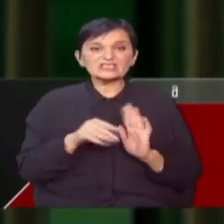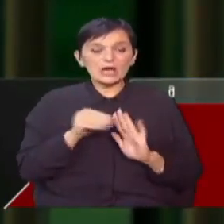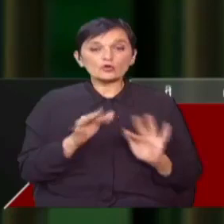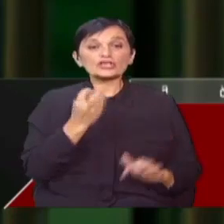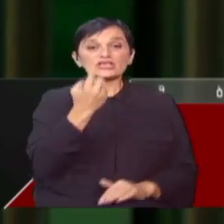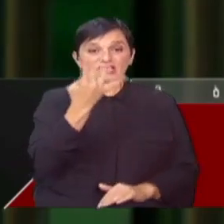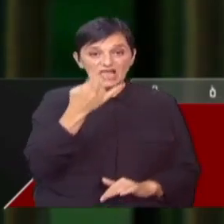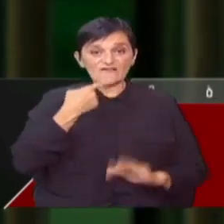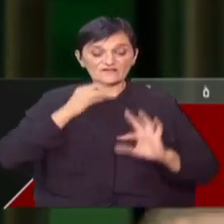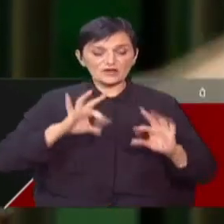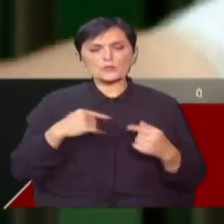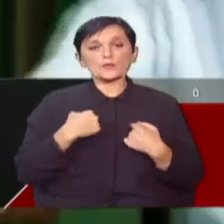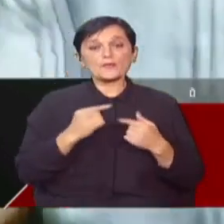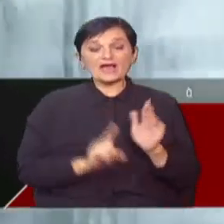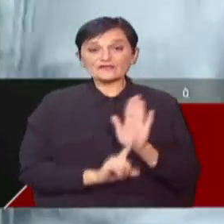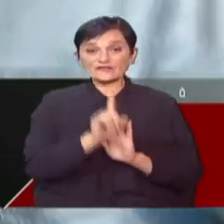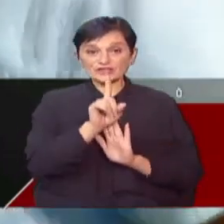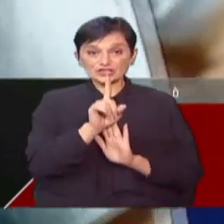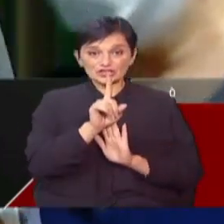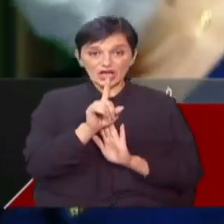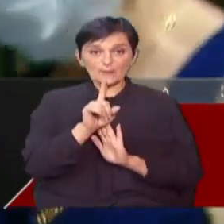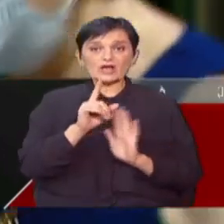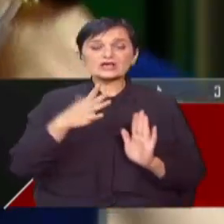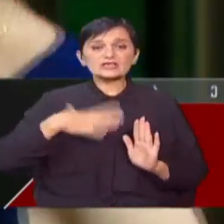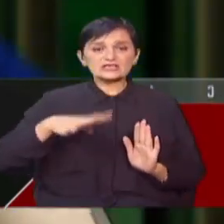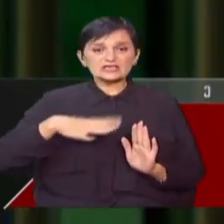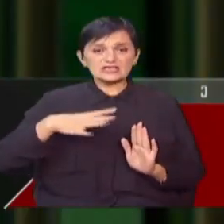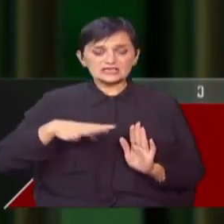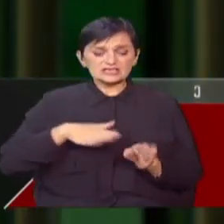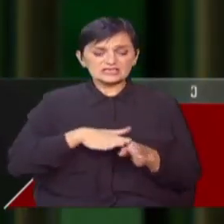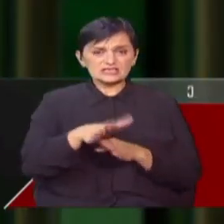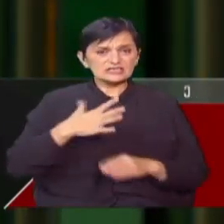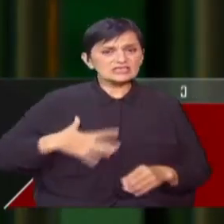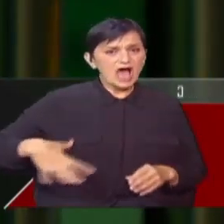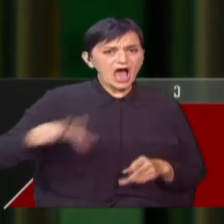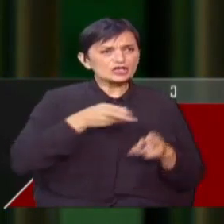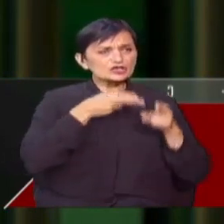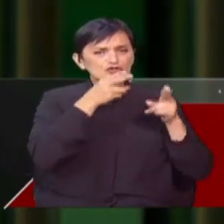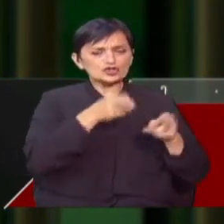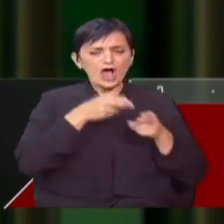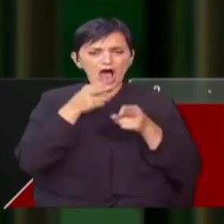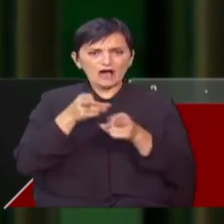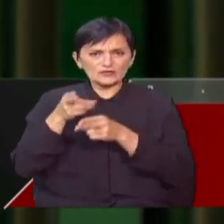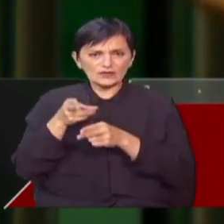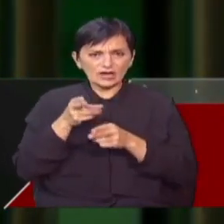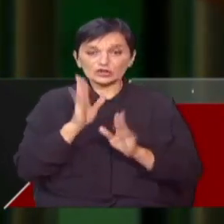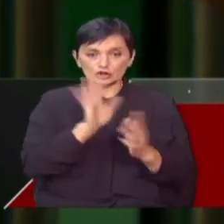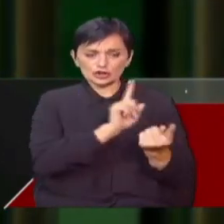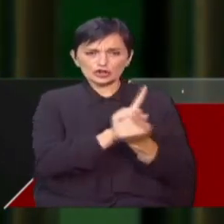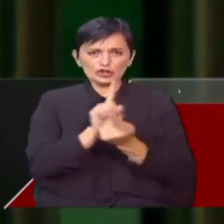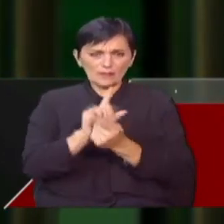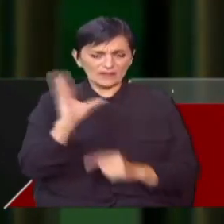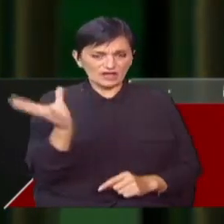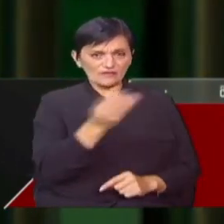კიდევ ერთხელ ვიტყვი, რომ მე ვიწყებ მსვლელობას მთელი საქართველოს მასშტაბით, ჩავალ ყველგან, შეხვდებით